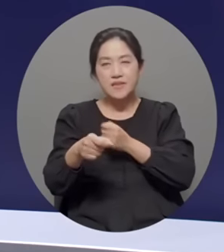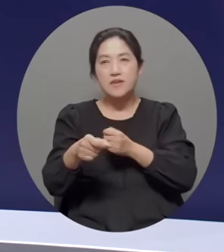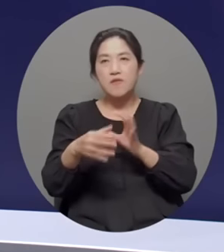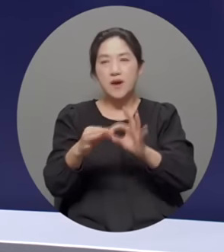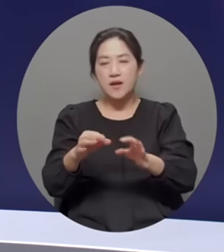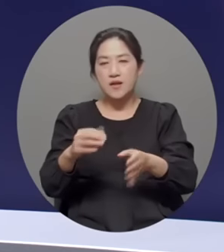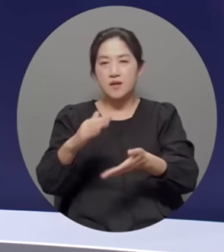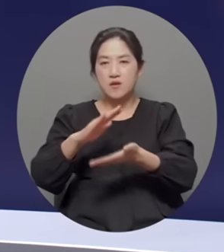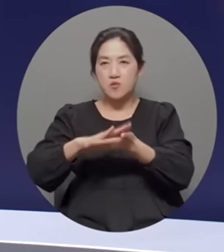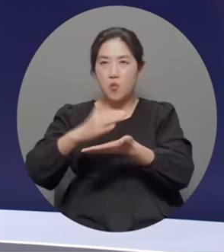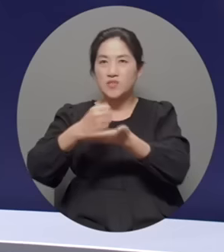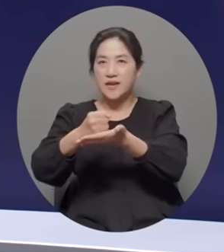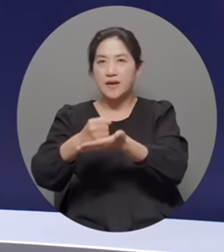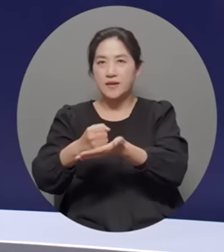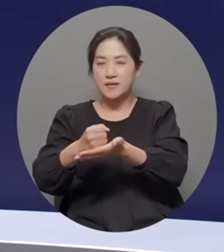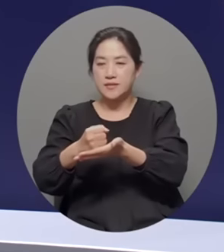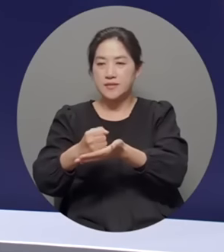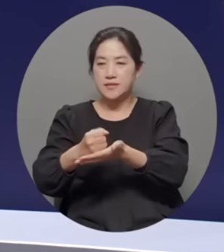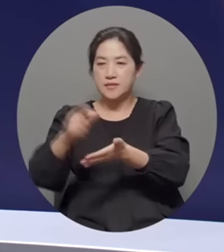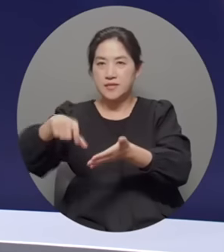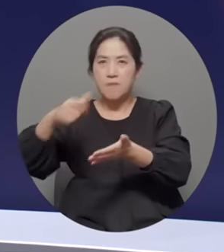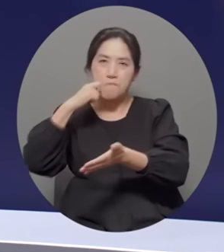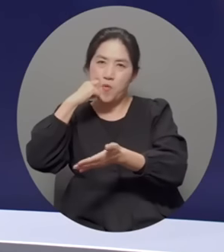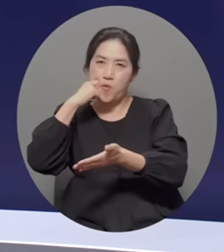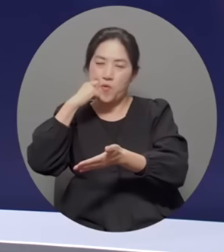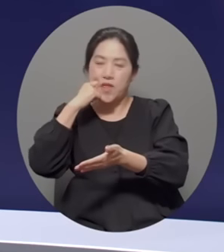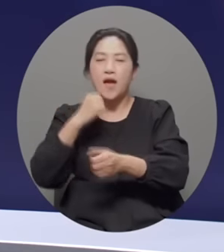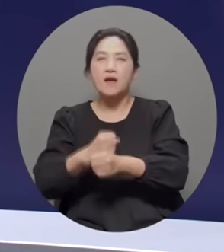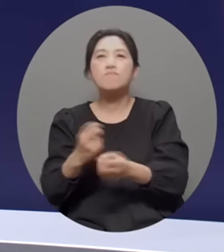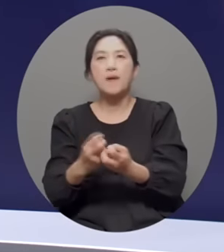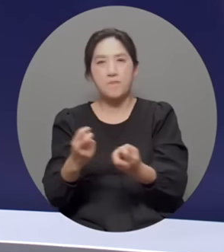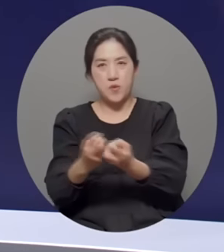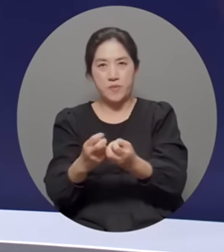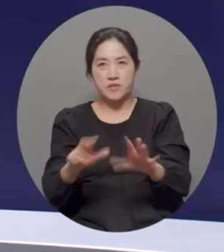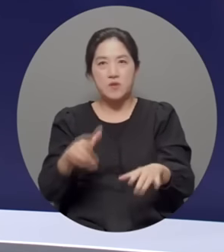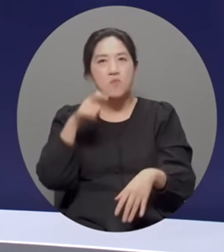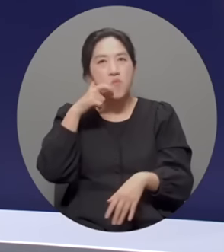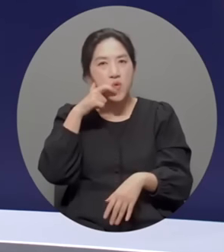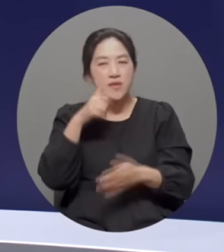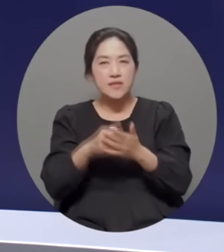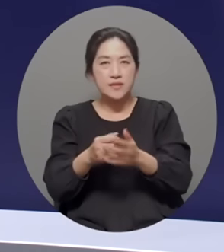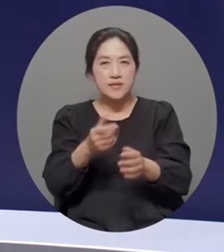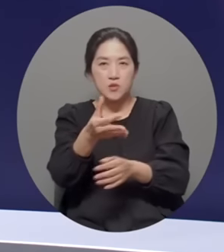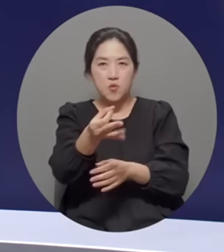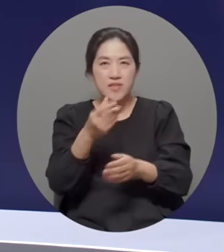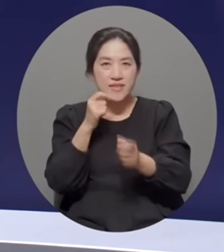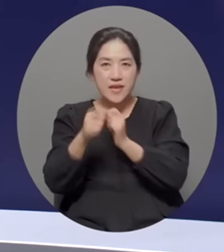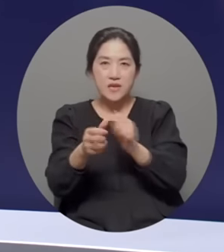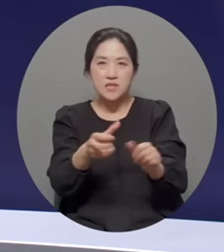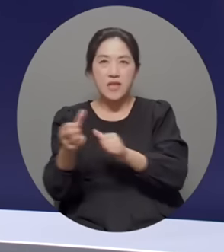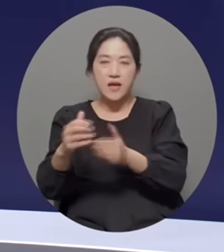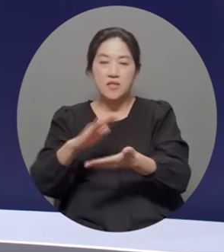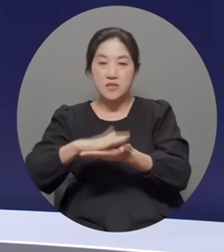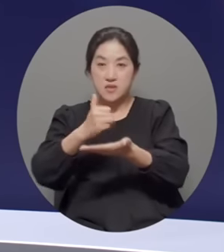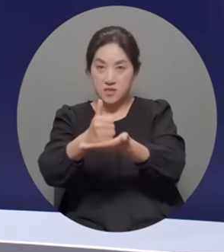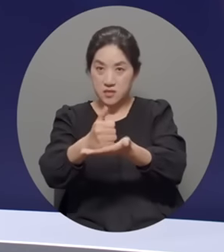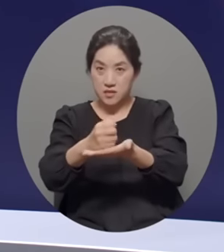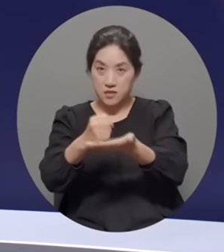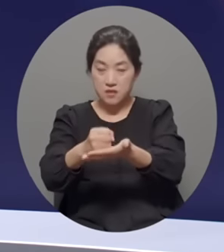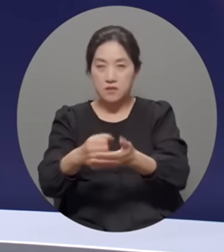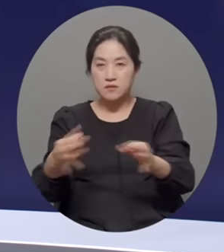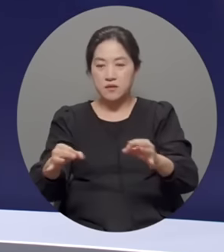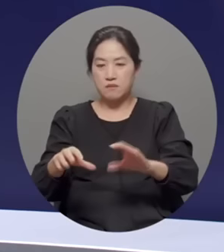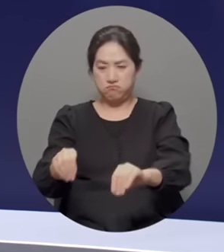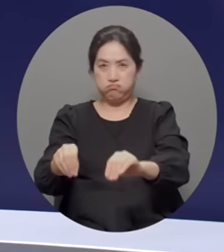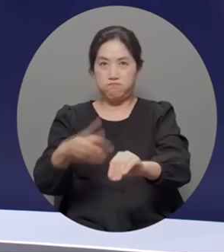지급 정지하는 게 현실적인 대안이 될 수 있을 것 같습니다. 지금도 보이스피싱이나 대출 사기에 쓰인 계좌는 은행들이 지급 정지를